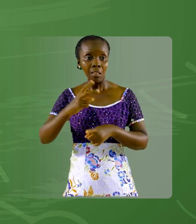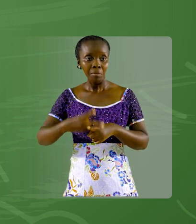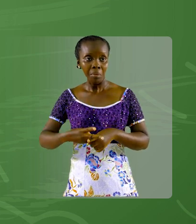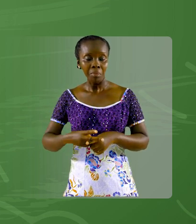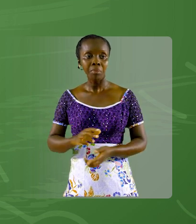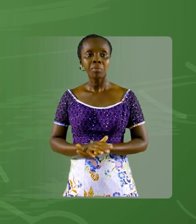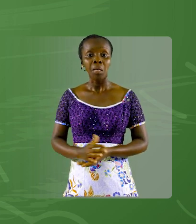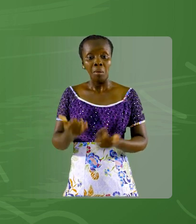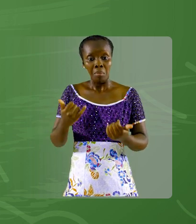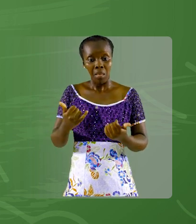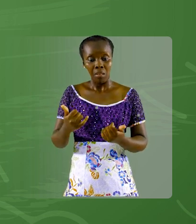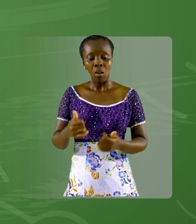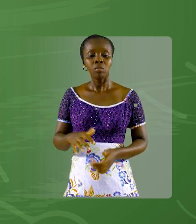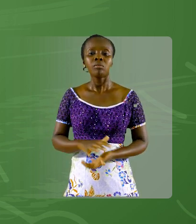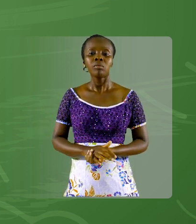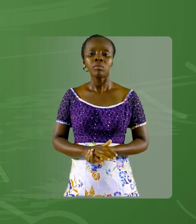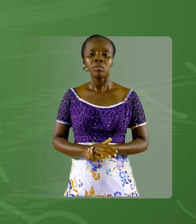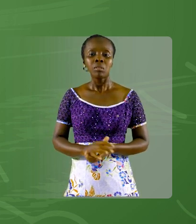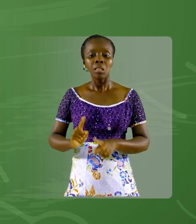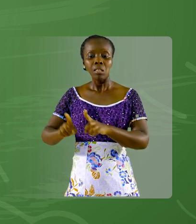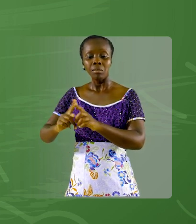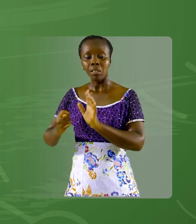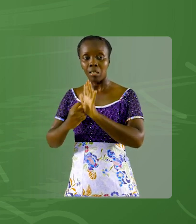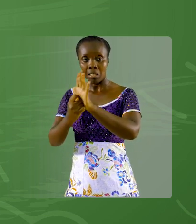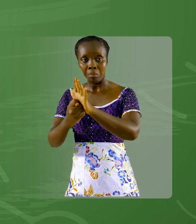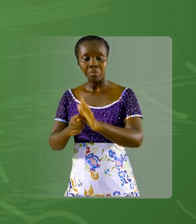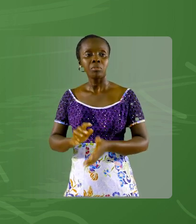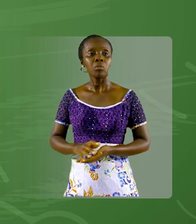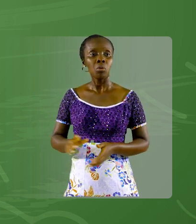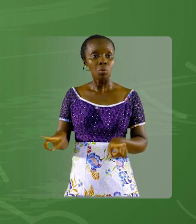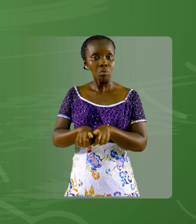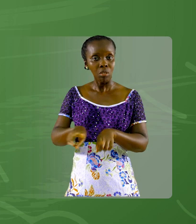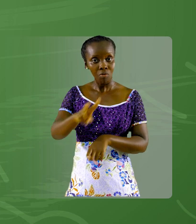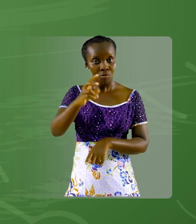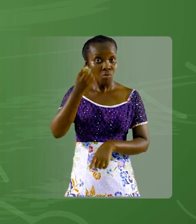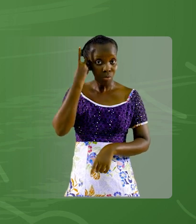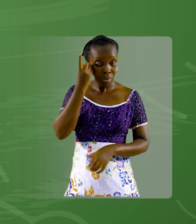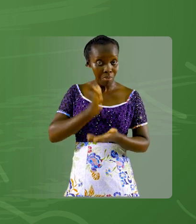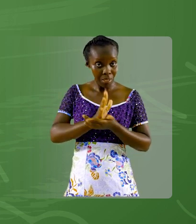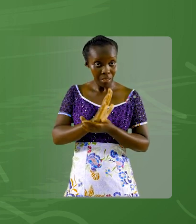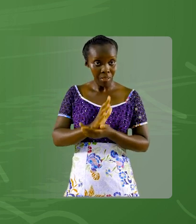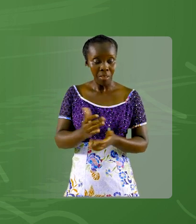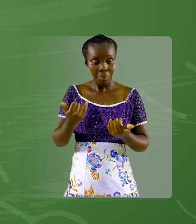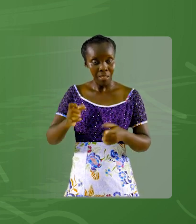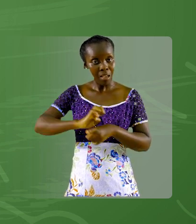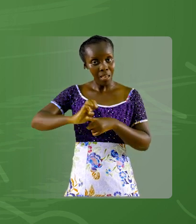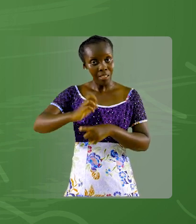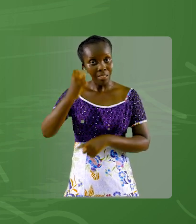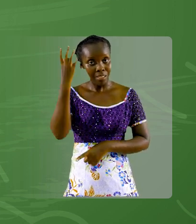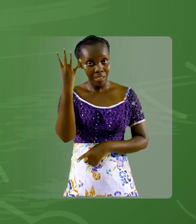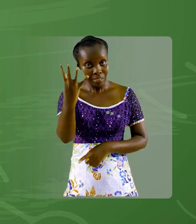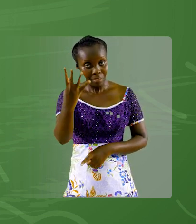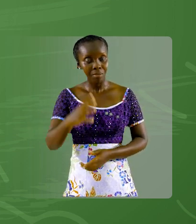différents types. Nous passons alors à notre exercice numéro 4.